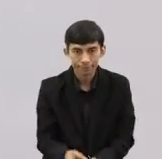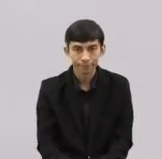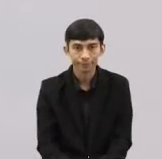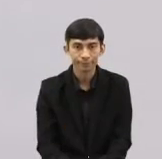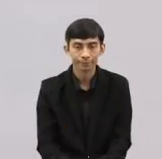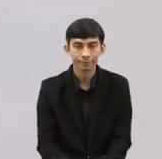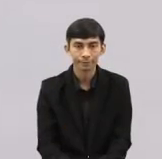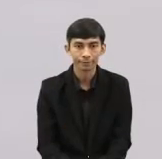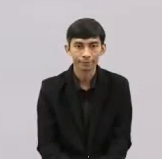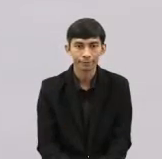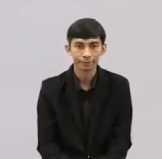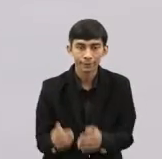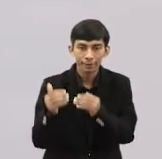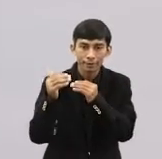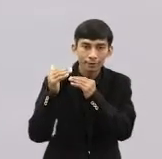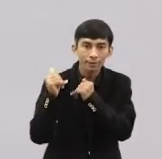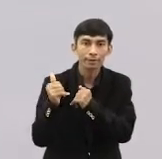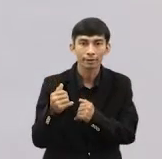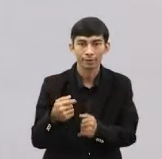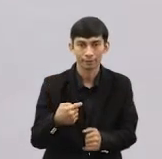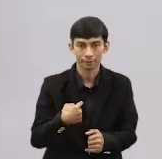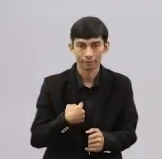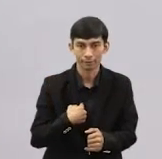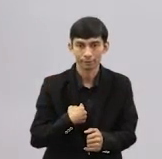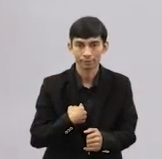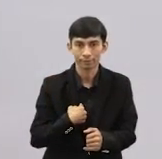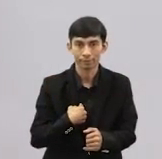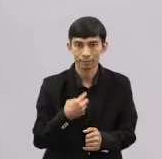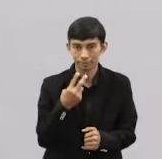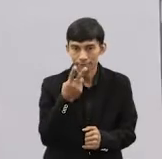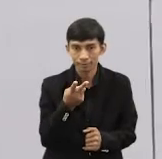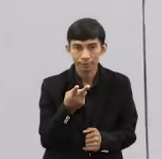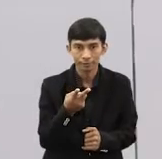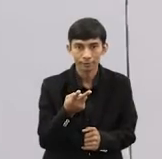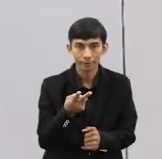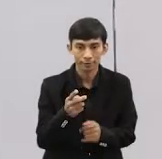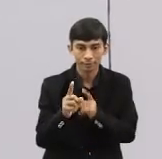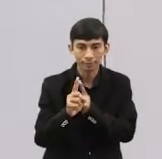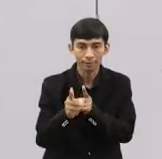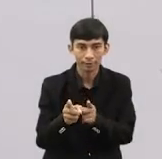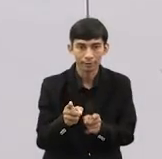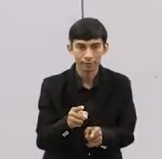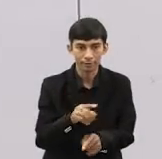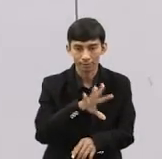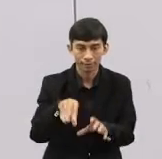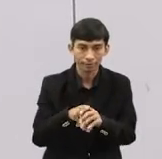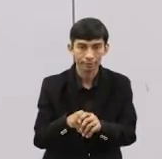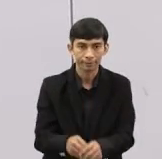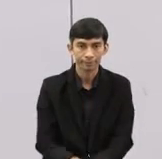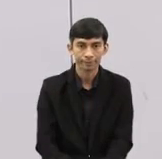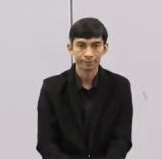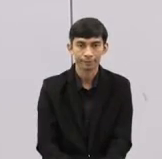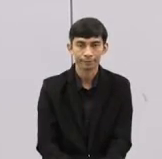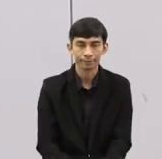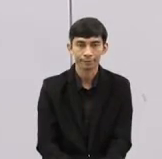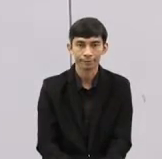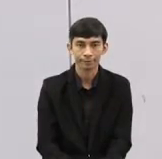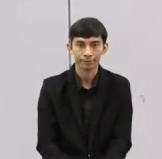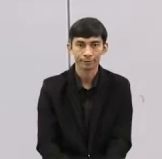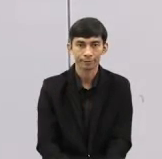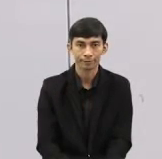kêu sang không thà cô nông thưa bàn trầm trầu tiếng ọc này nè chà chẳng nè kêu từ xe chậm lại một hàng lứa cứ